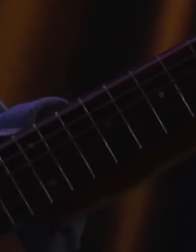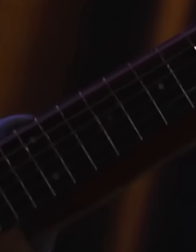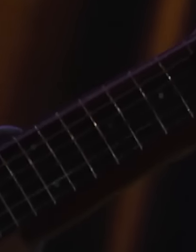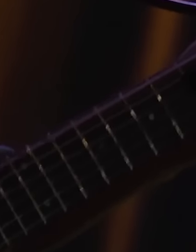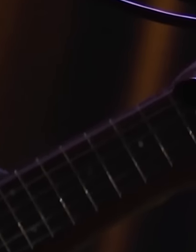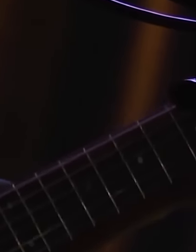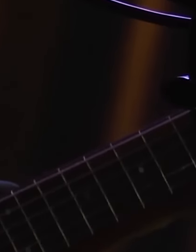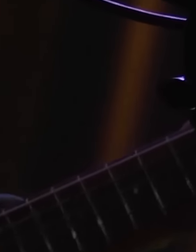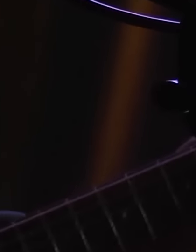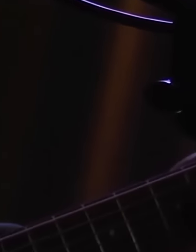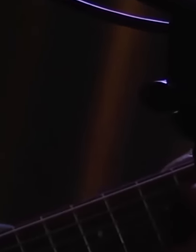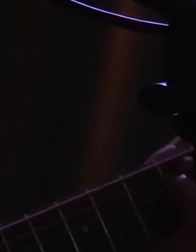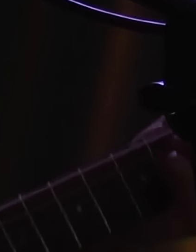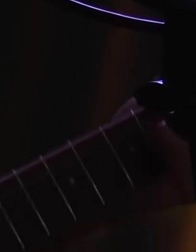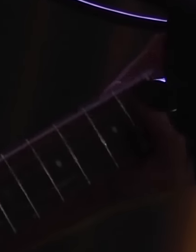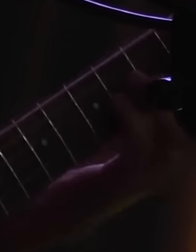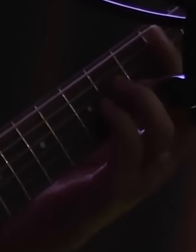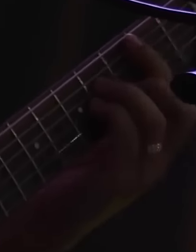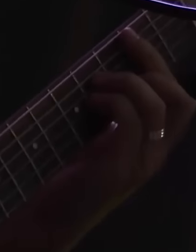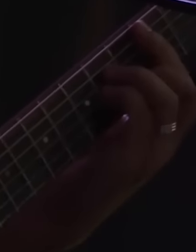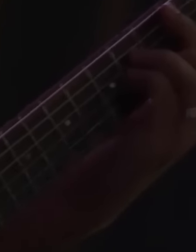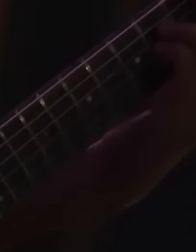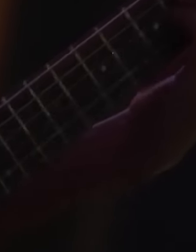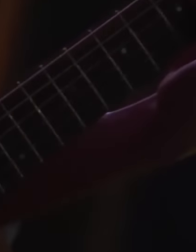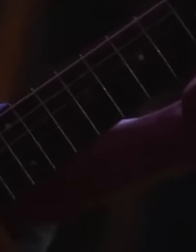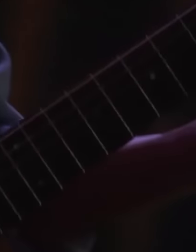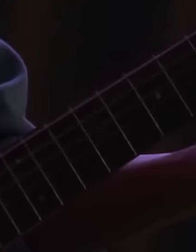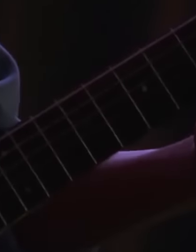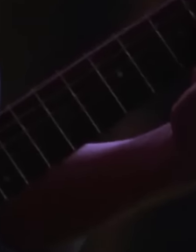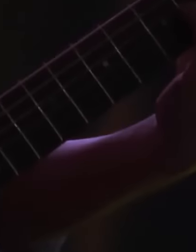Kau temani aku.